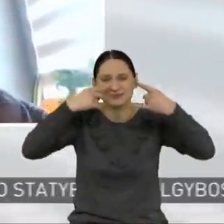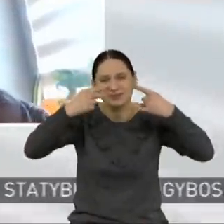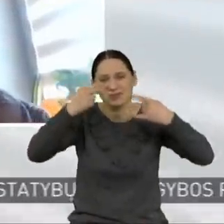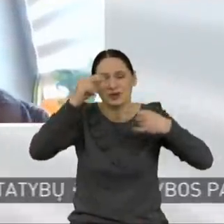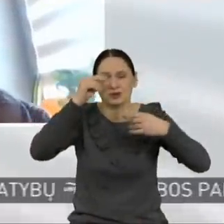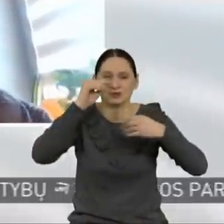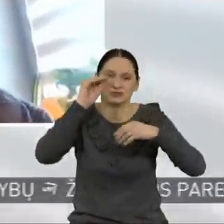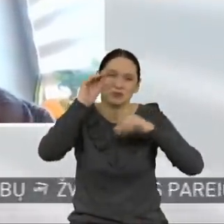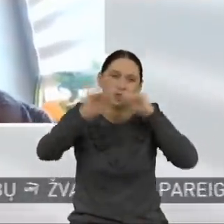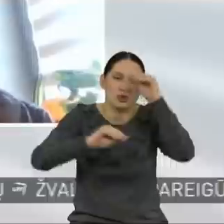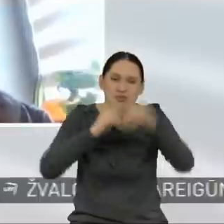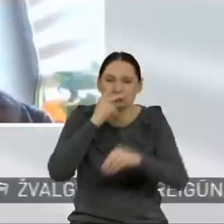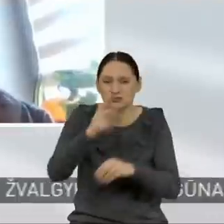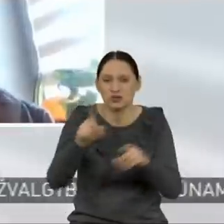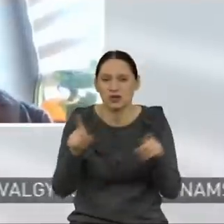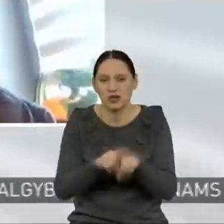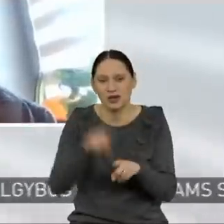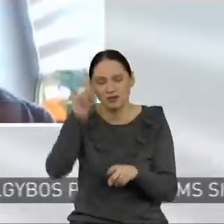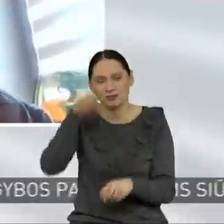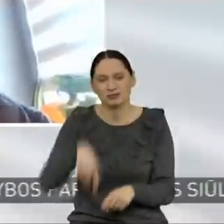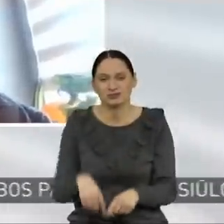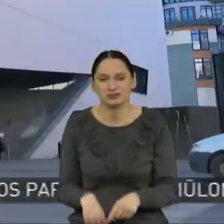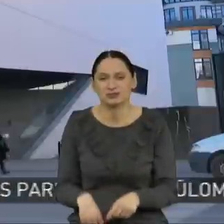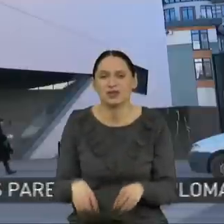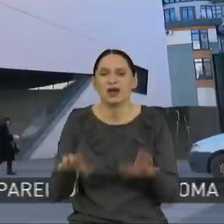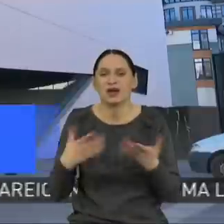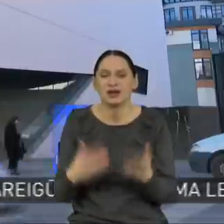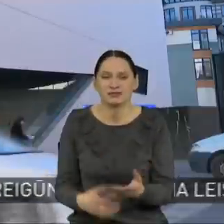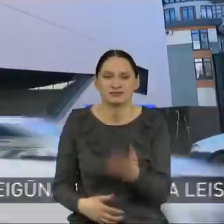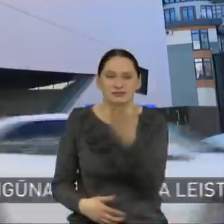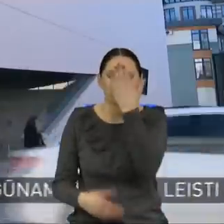pats kaip uostyti rožę per dujokaukę.